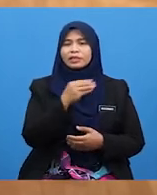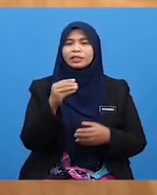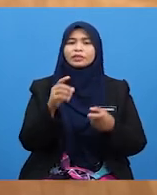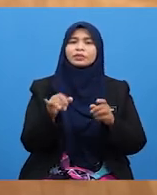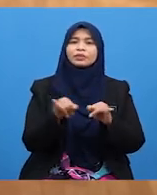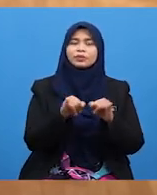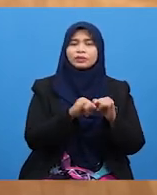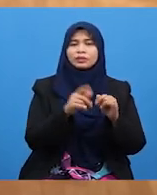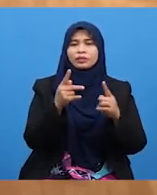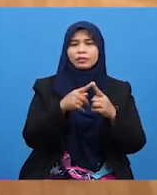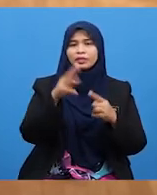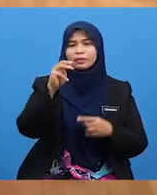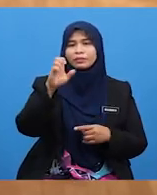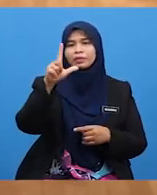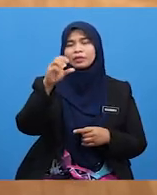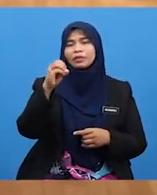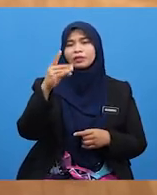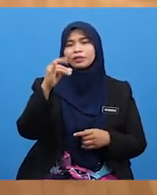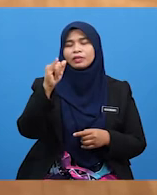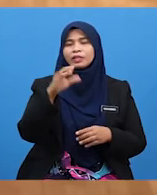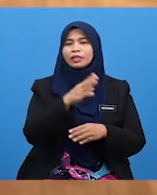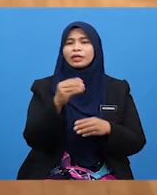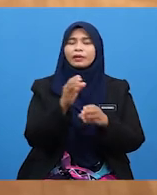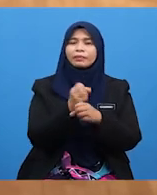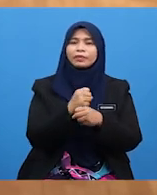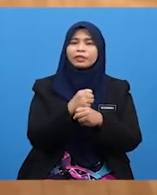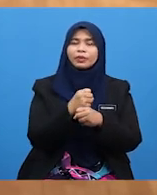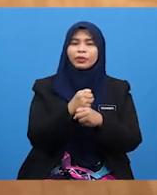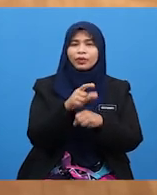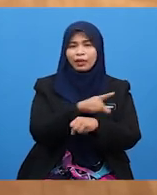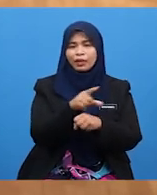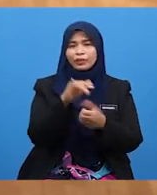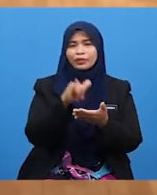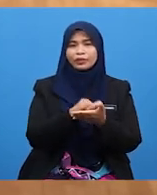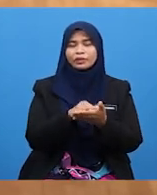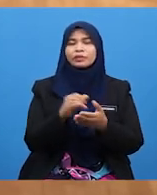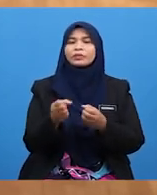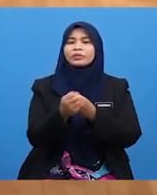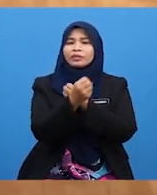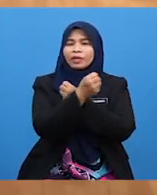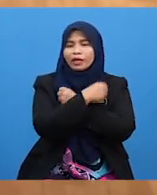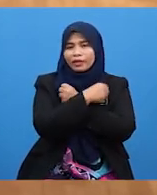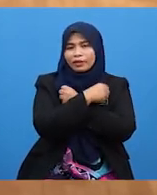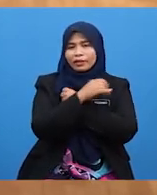dan juga bentuk lagu tersebut. Okey, sayanglah Dama,